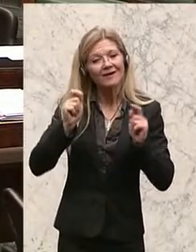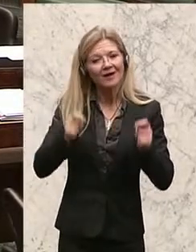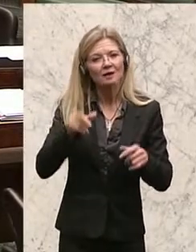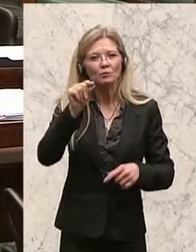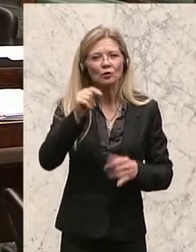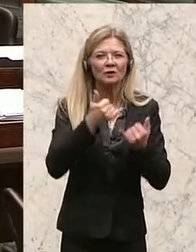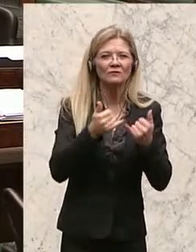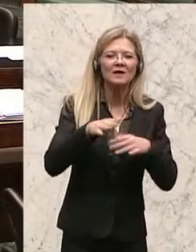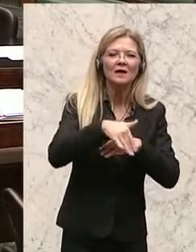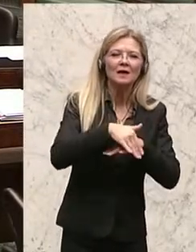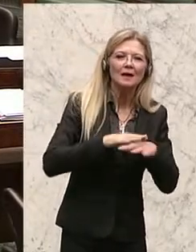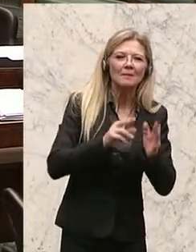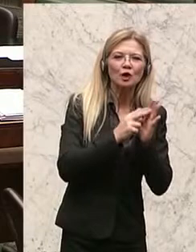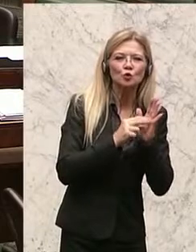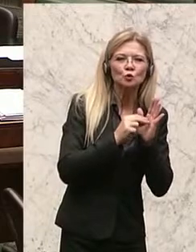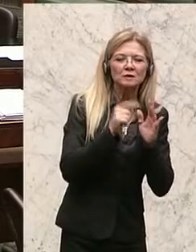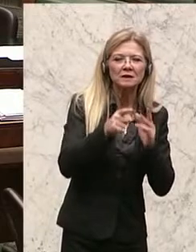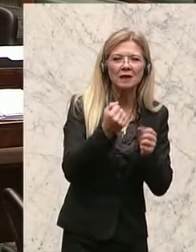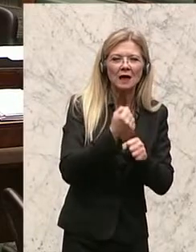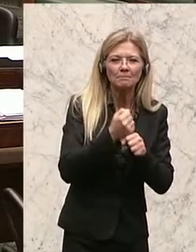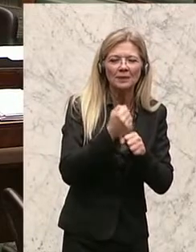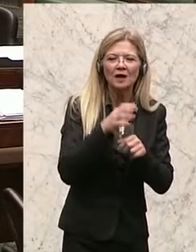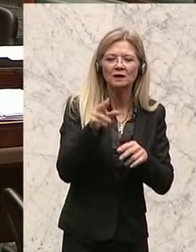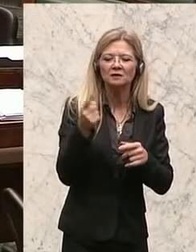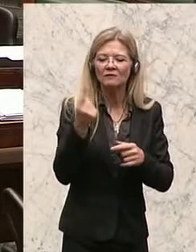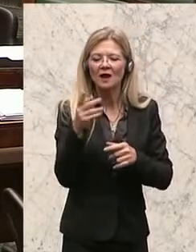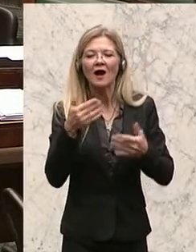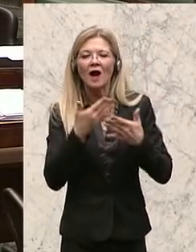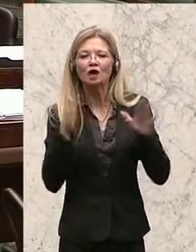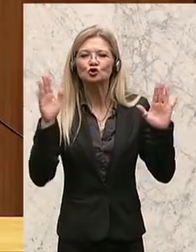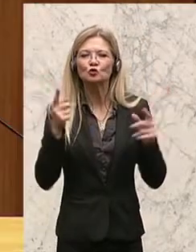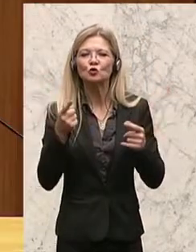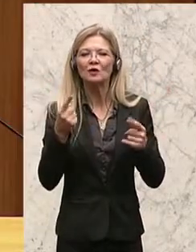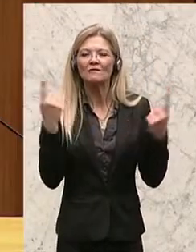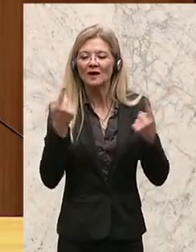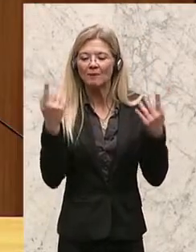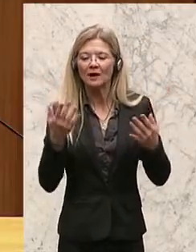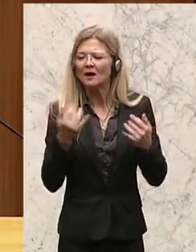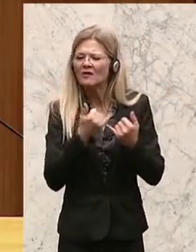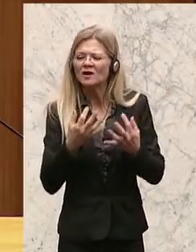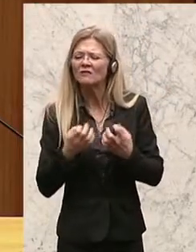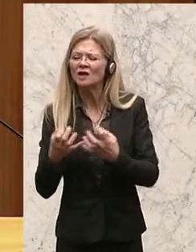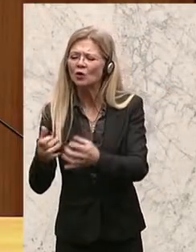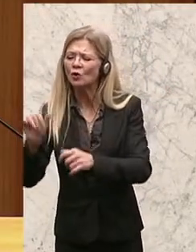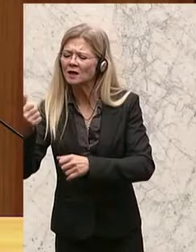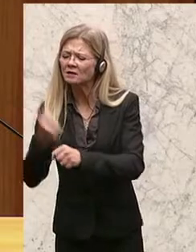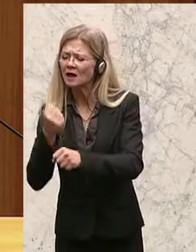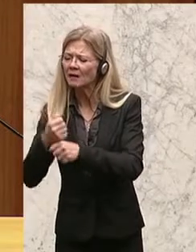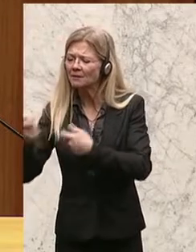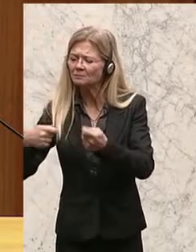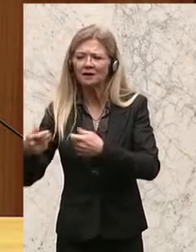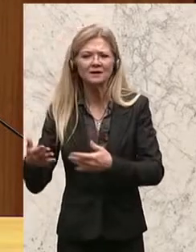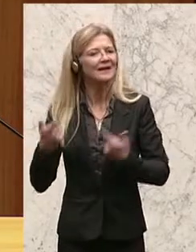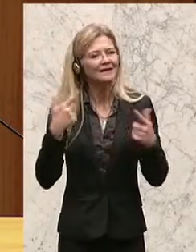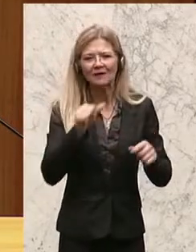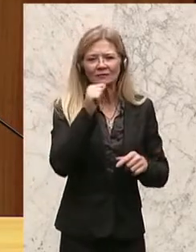von Asylwerbern, wie sich die denn auf den ersten Arbeitsmarkt auswirkt. Denn eines darf nicht passieren, dass Asylwerber dann als billigst,